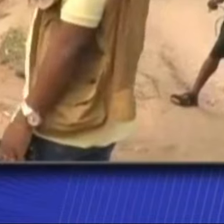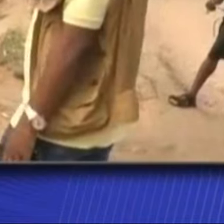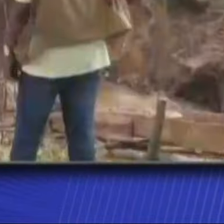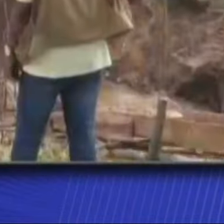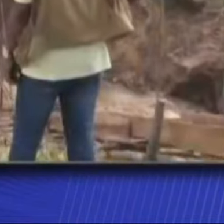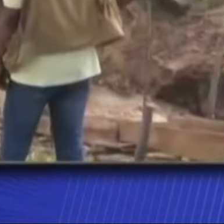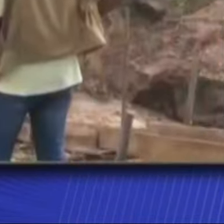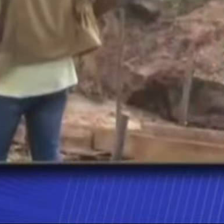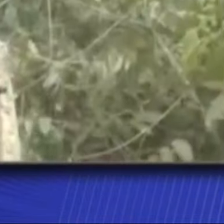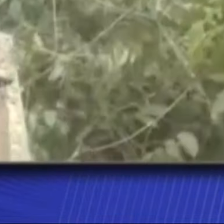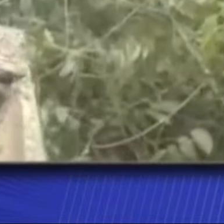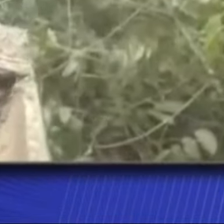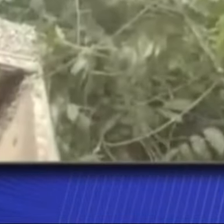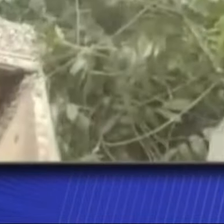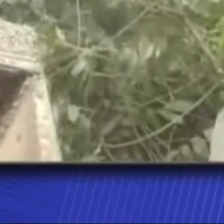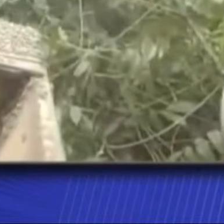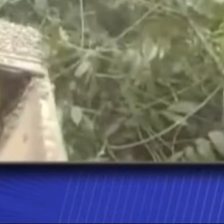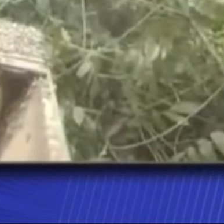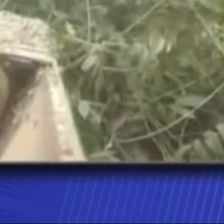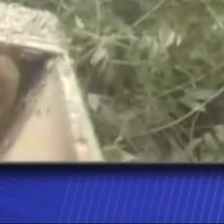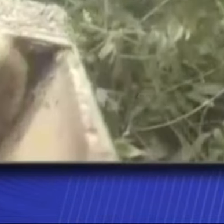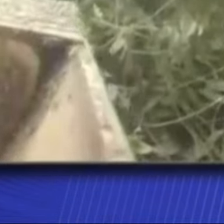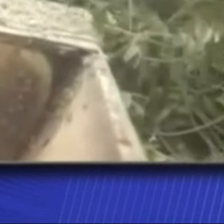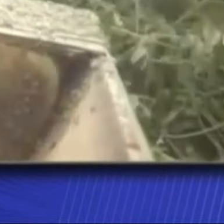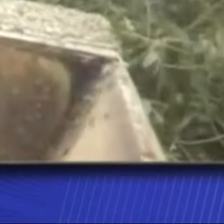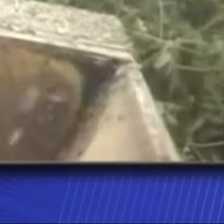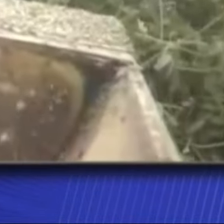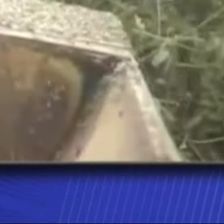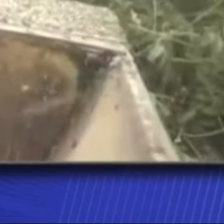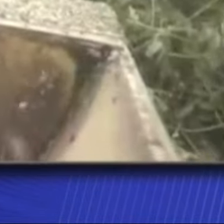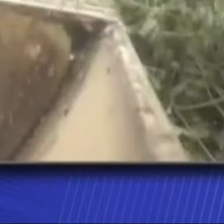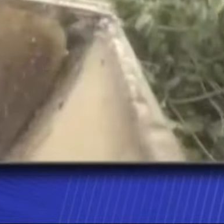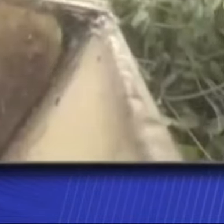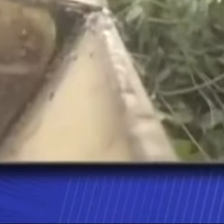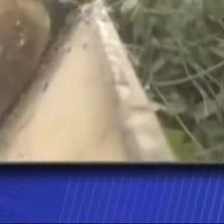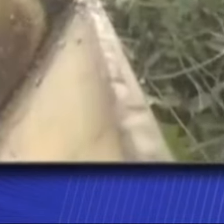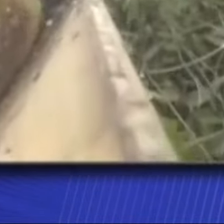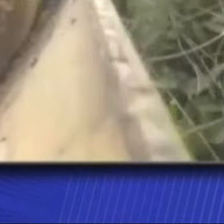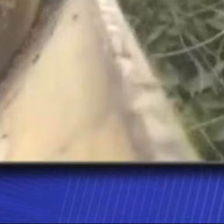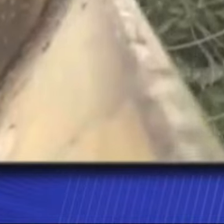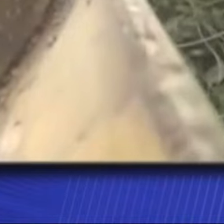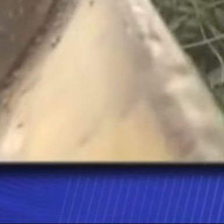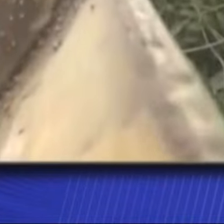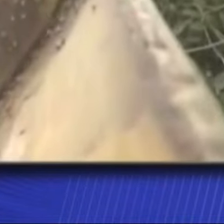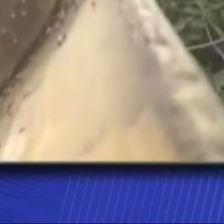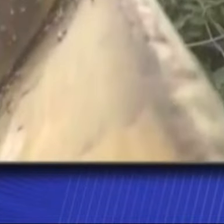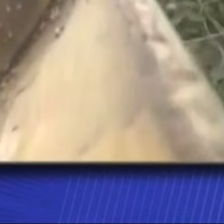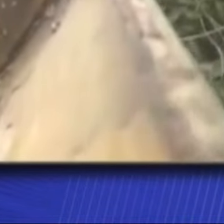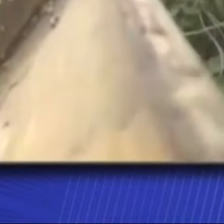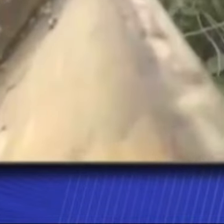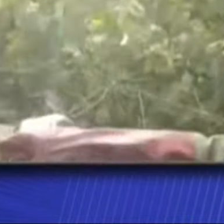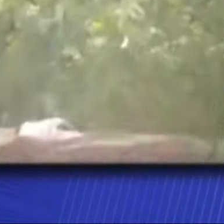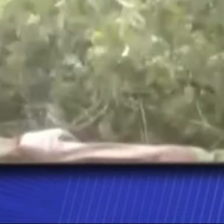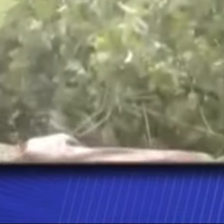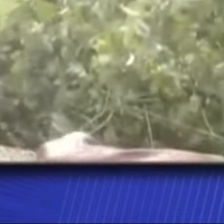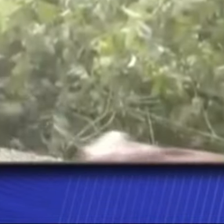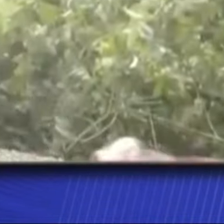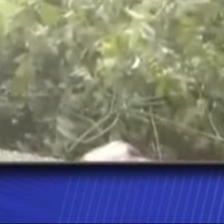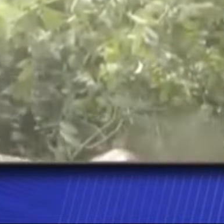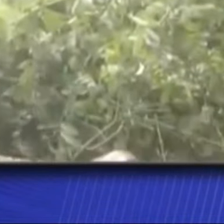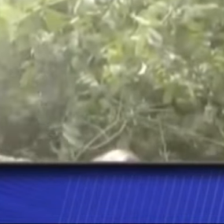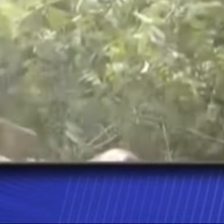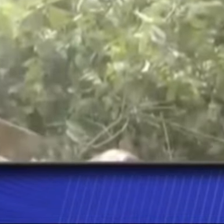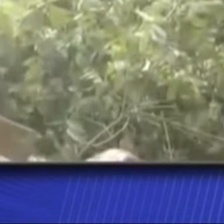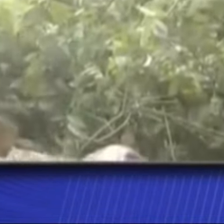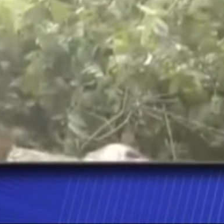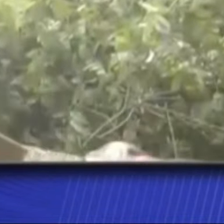une centaine de kilomètres de Kisangani, figure désormais sur la liste des zones productrices du miel, où il des palmes, l'agriculture